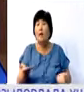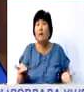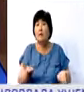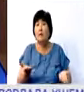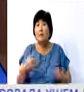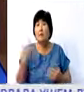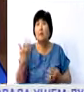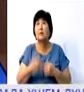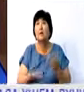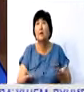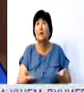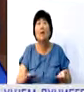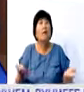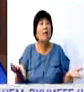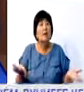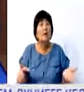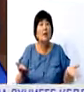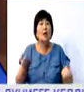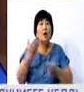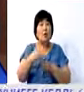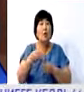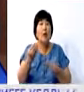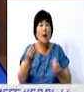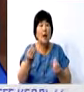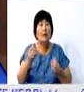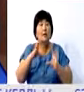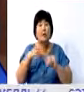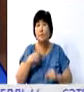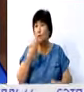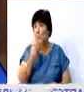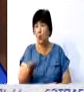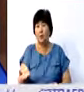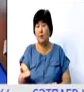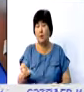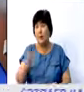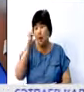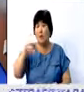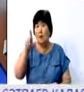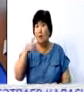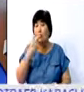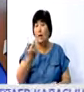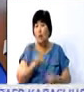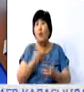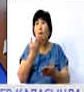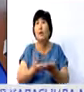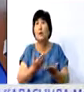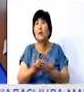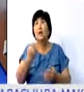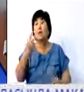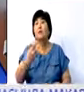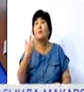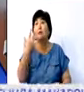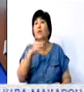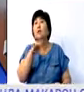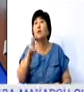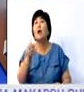қарағанбыз? Неге бөлінген қаражаттың нәтижесін біз көрмейміз? Ел неге көрмейді оны? Бұл мәселеге байланысты мысалы 25 миллион ақша бөлді.